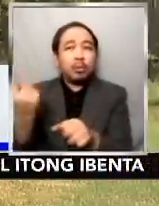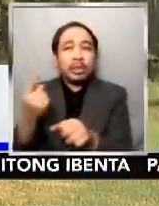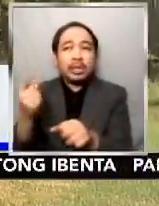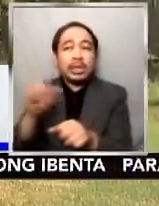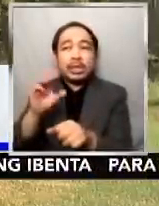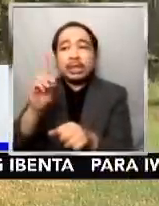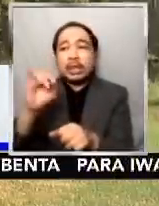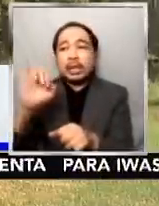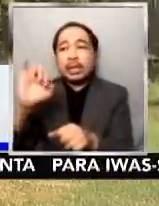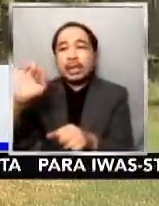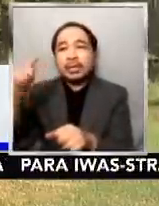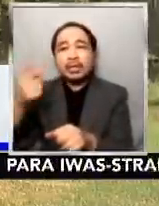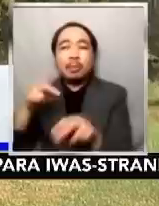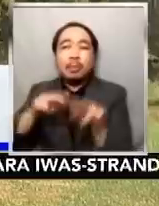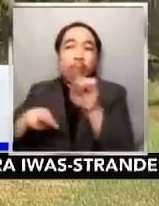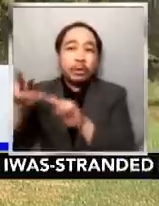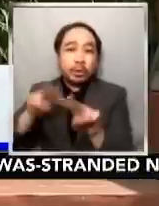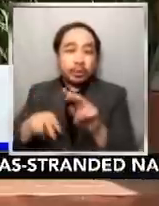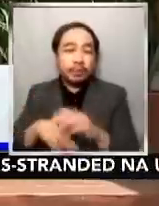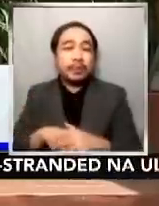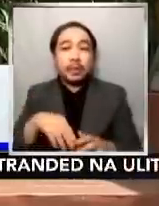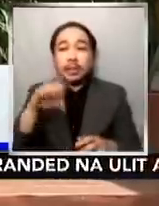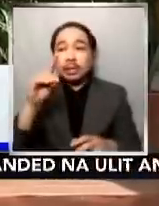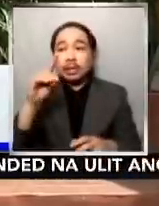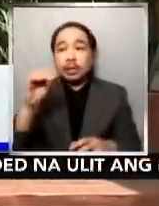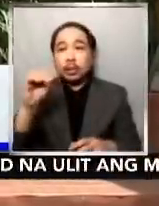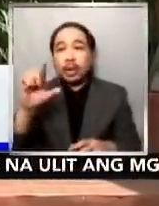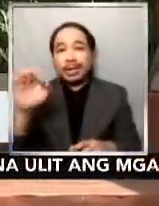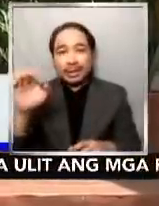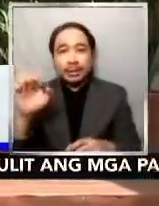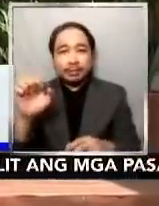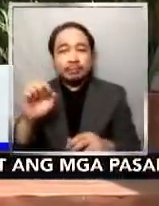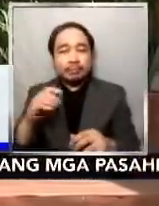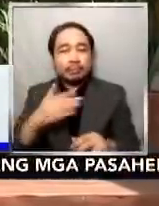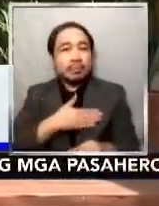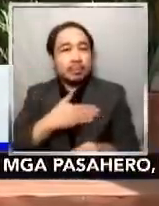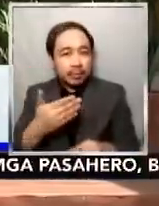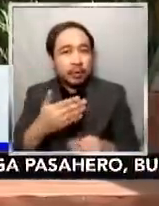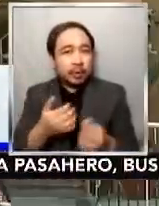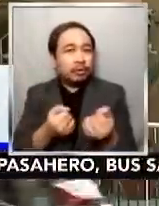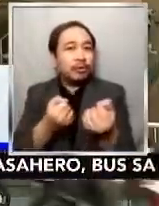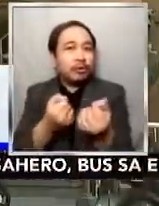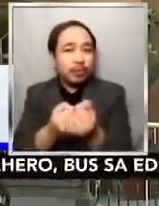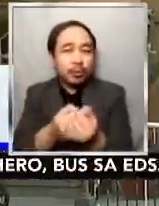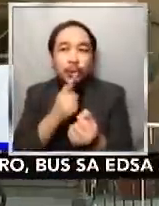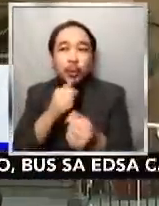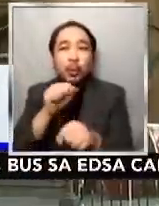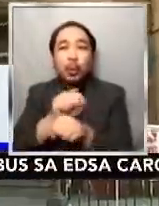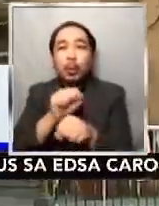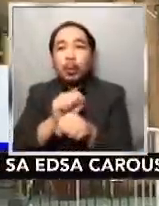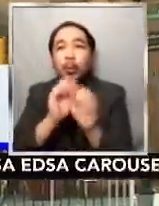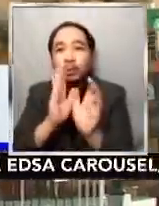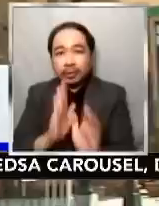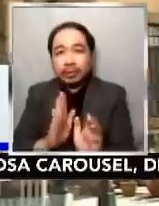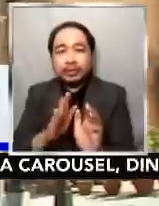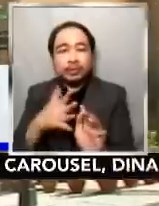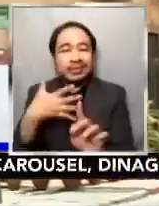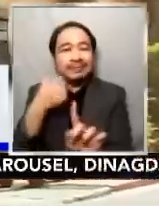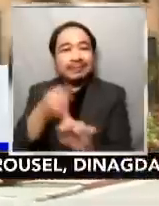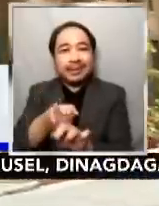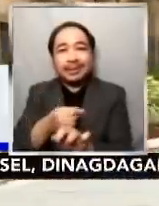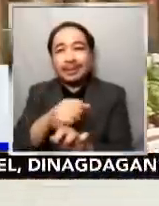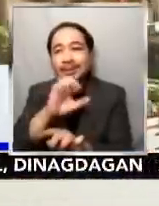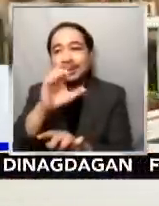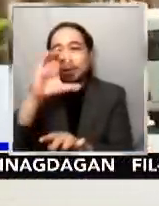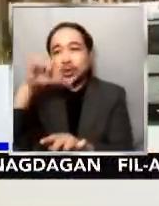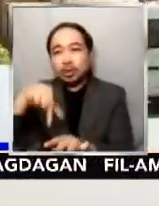Ang Department of Labor and Employment handa rin daw magbigay ng tulong pinansyal sa mga manggagawang maaapektuhan ng ECQ. Sa ilalim ng COVID-19